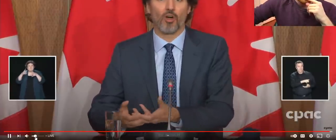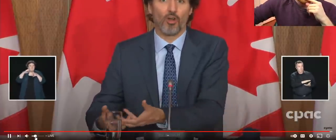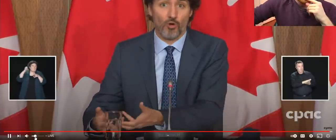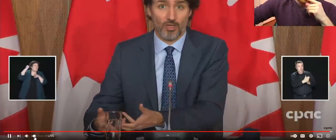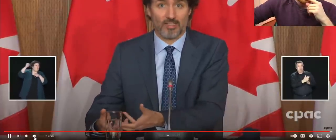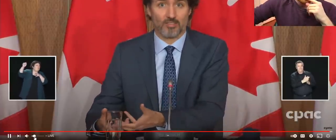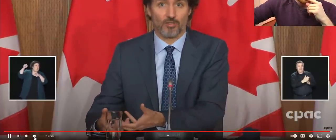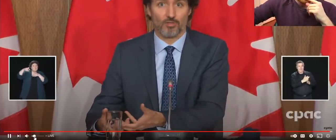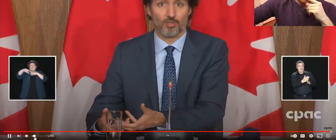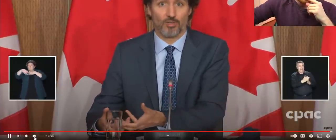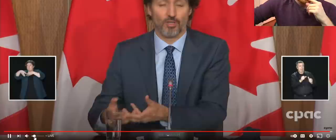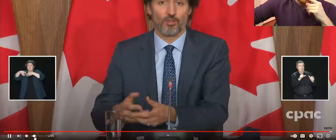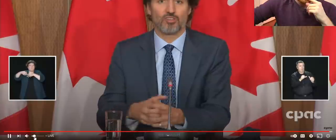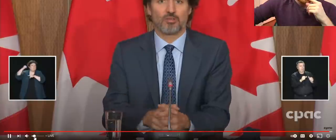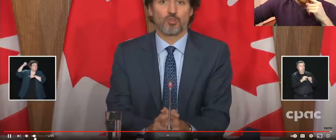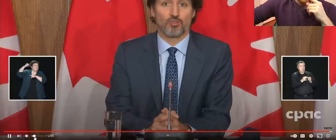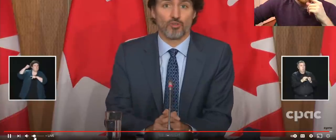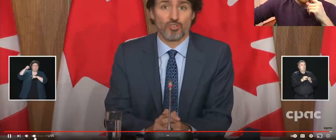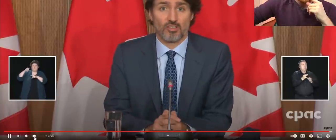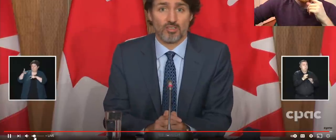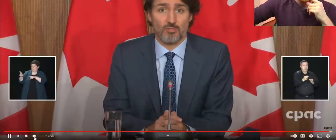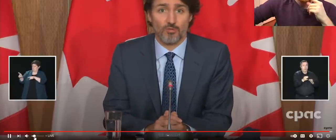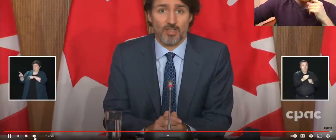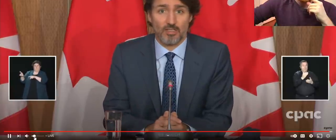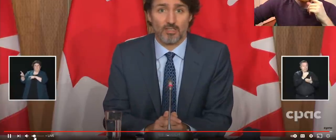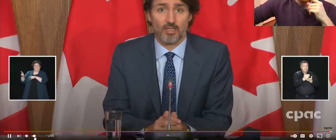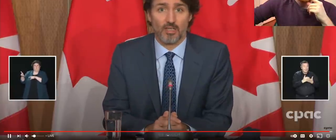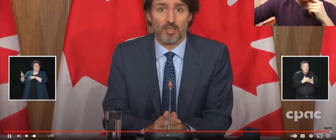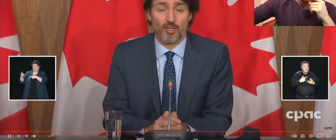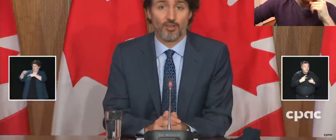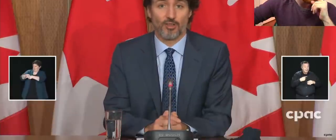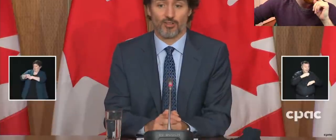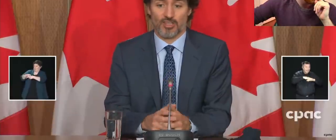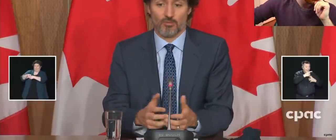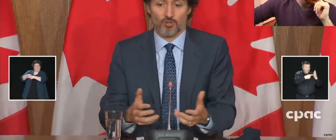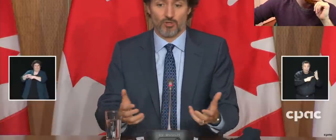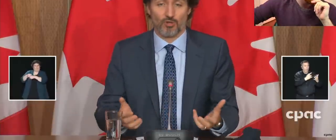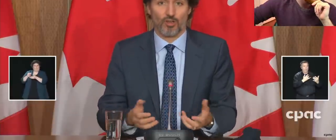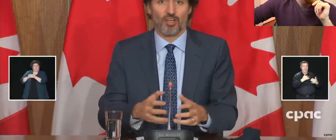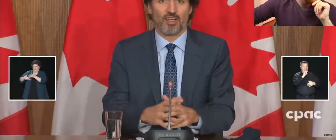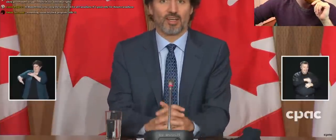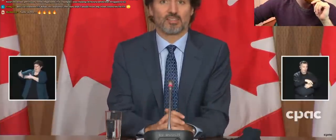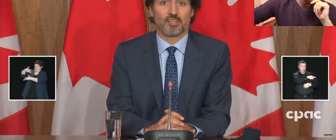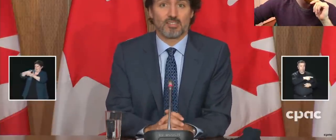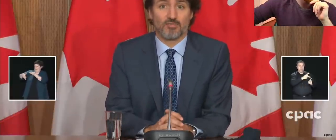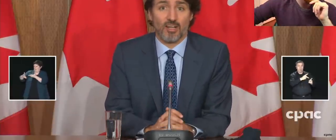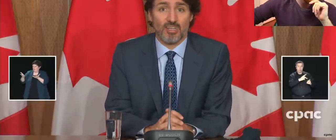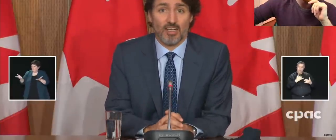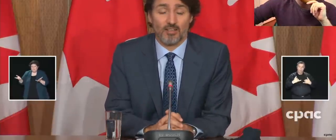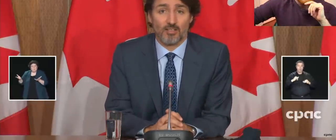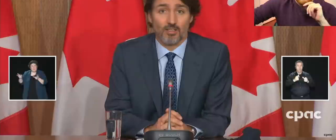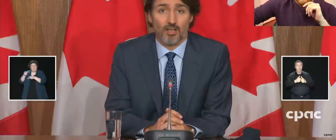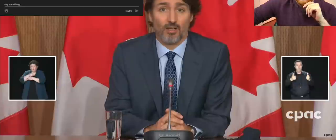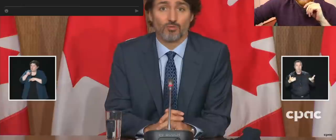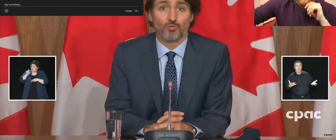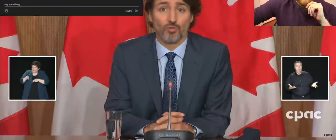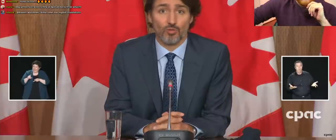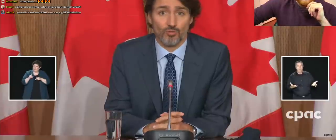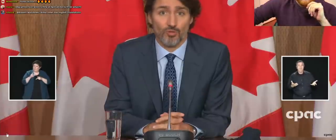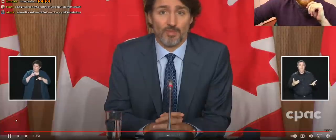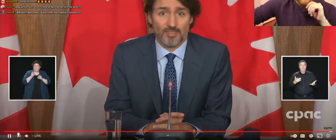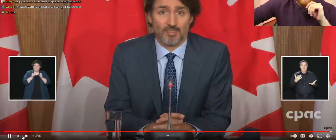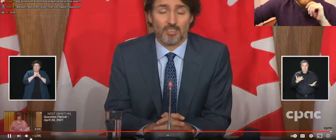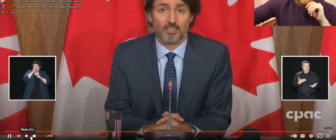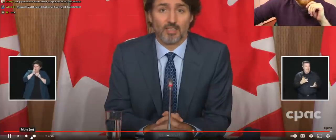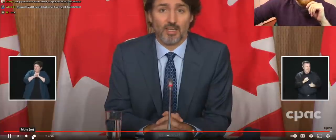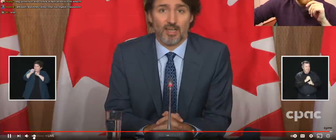la prolongation de ces mesures de santé publique, des mesures restrictives dans lesquelles nous nous